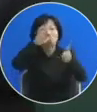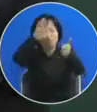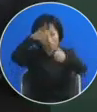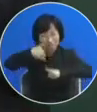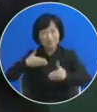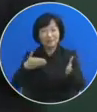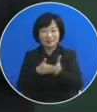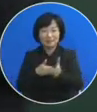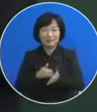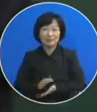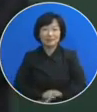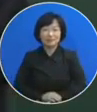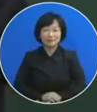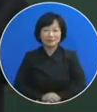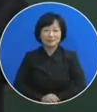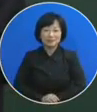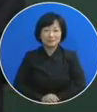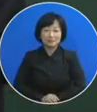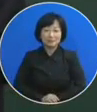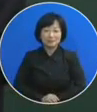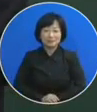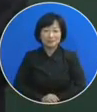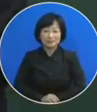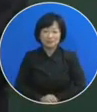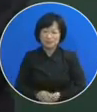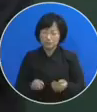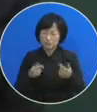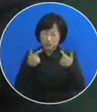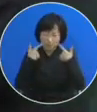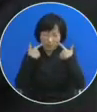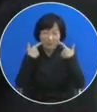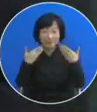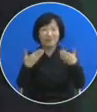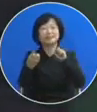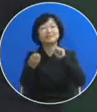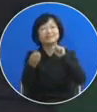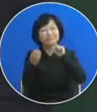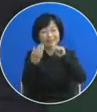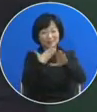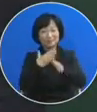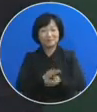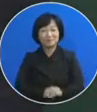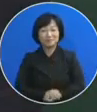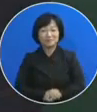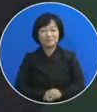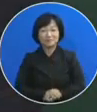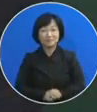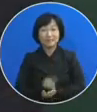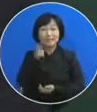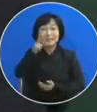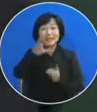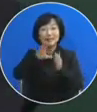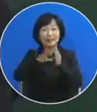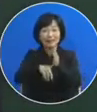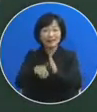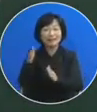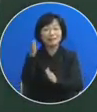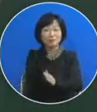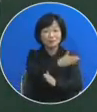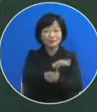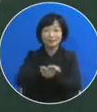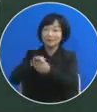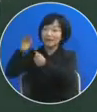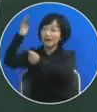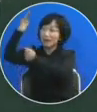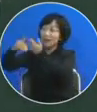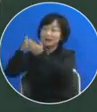the gospel. 예, 확실한 이 응답입니다. It's a sure answer. 이때부터 하나님은 여러분에게 시대를